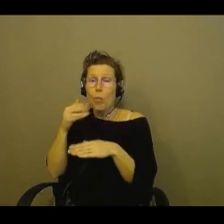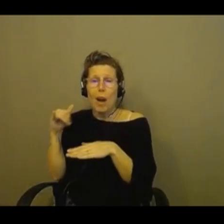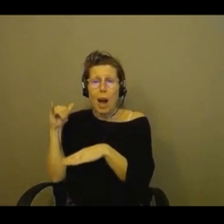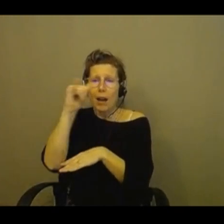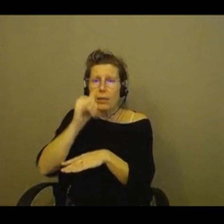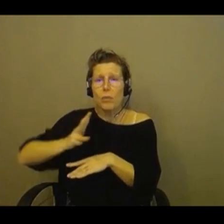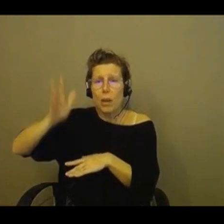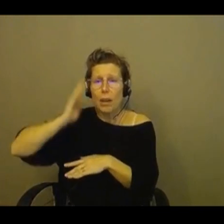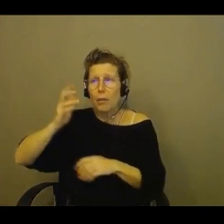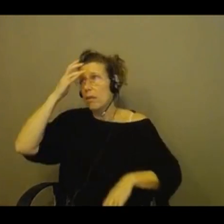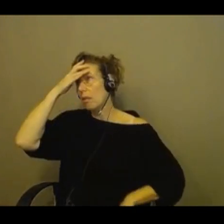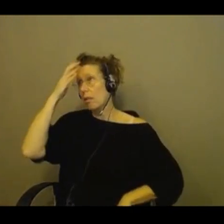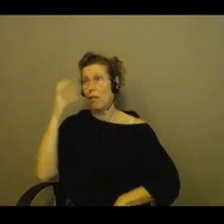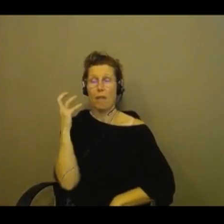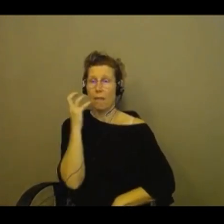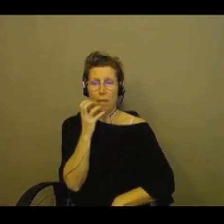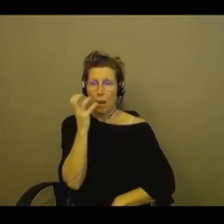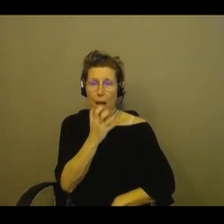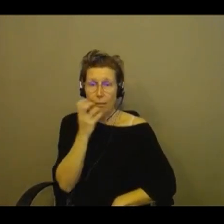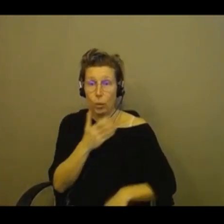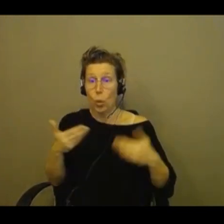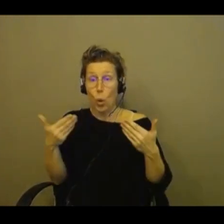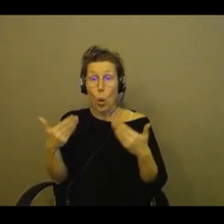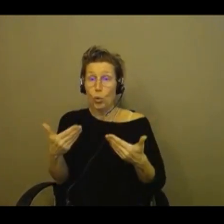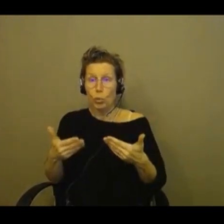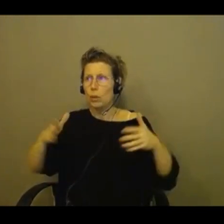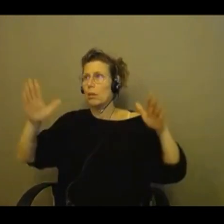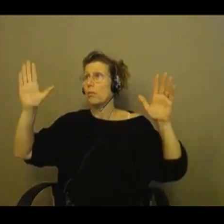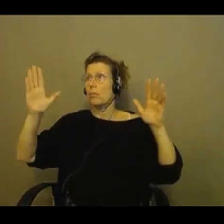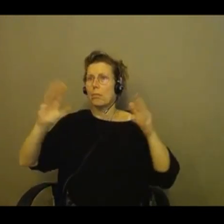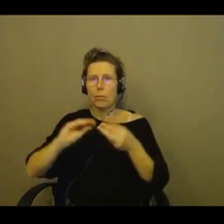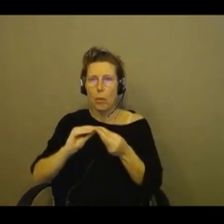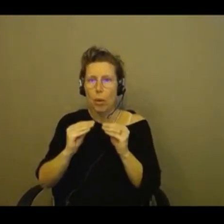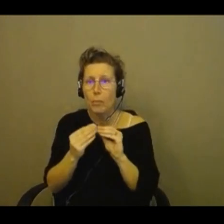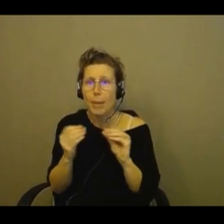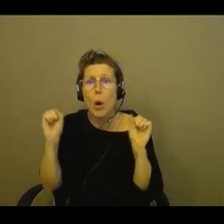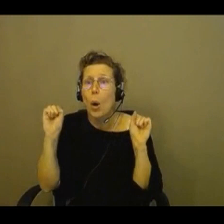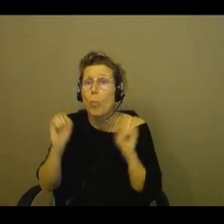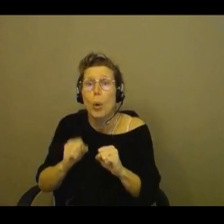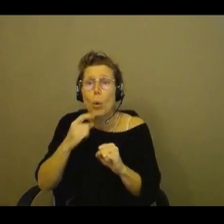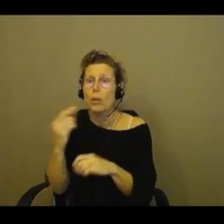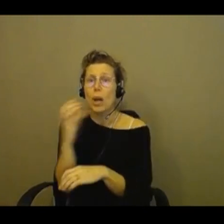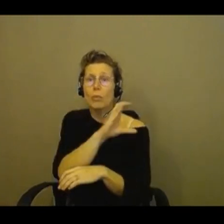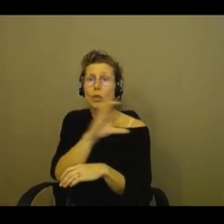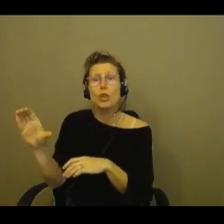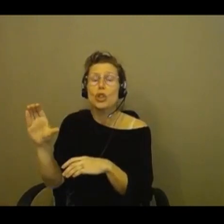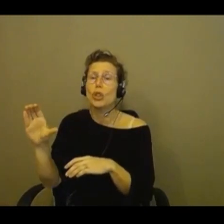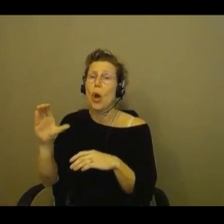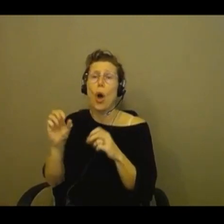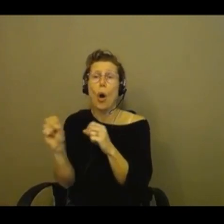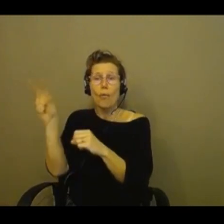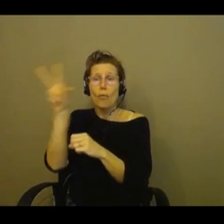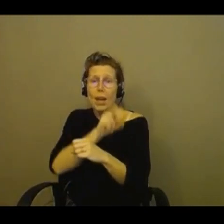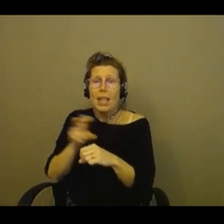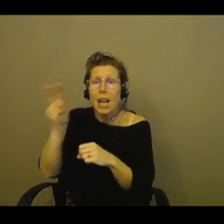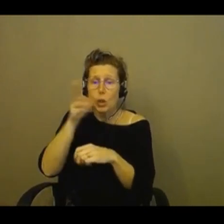papa. Aujourd'hui, c'est possible. J'ai peut-être un problème sur 100 voyages. Je dis peut-être. Parce qu'aujourd'hui, franchement, ça, pour moi, ça